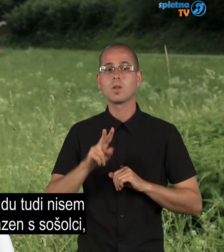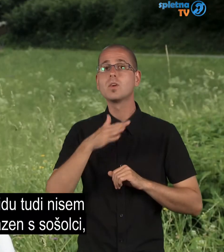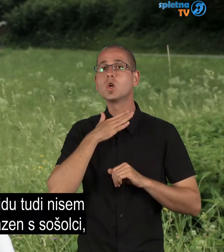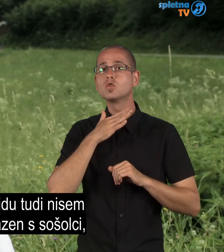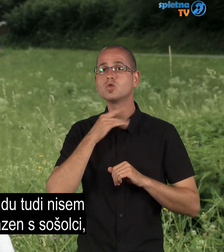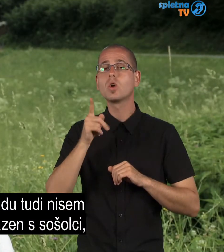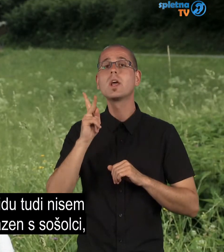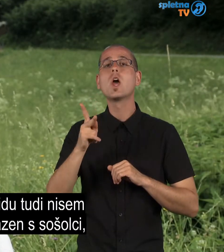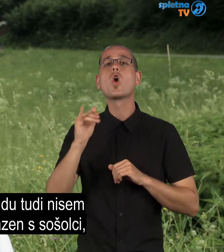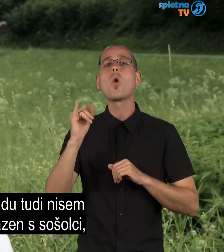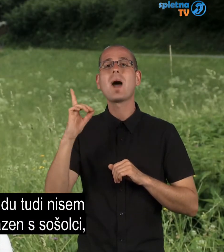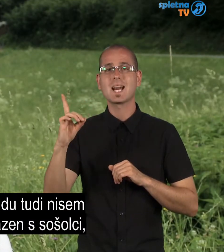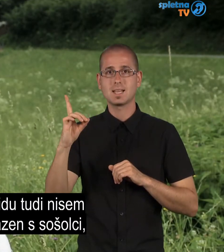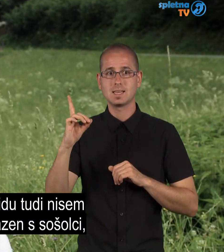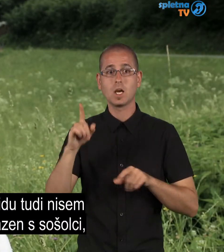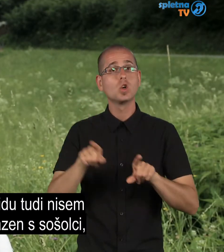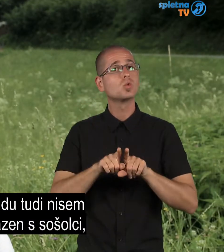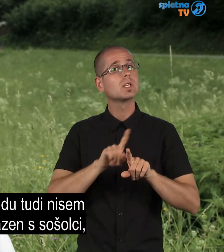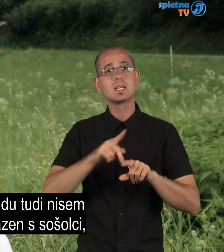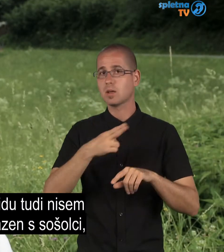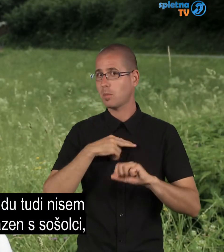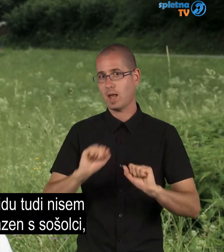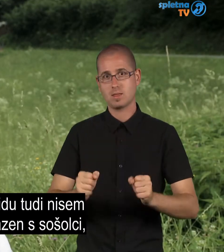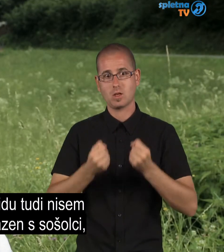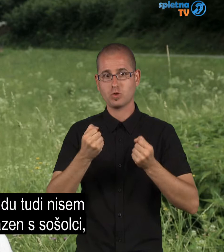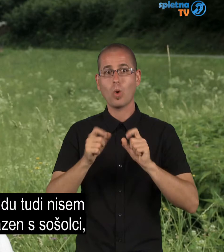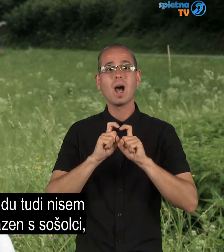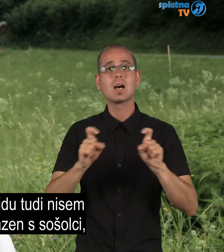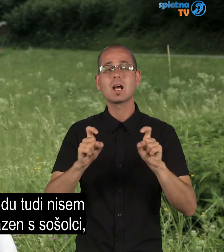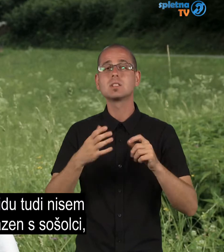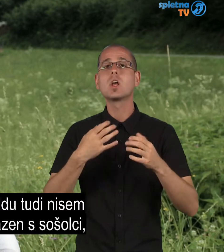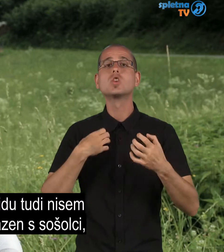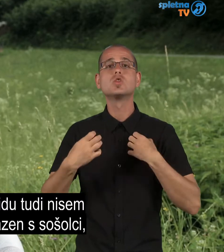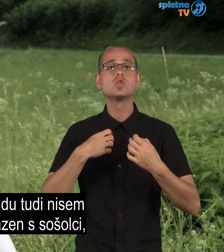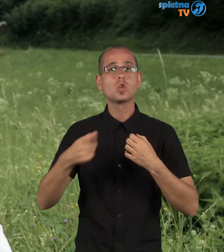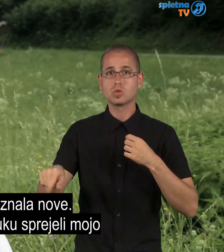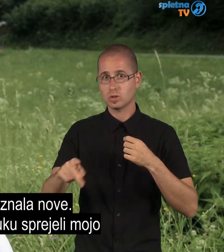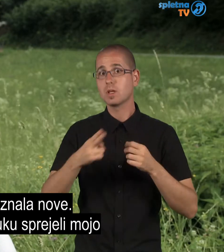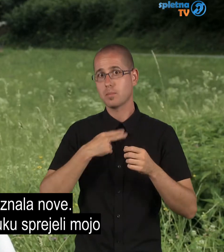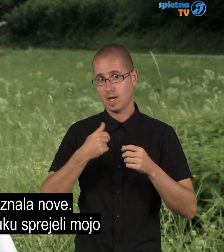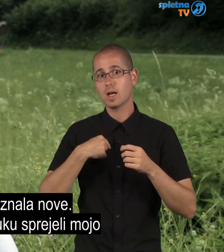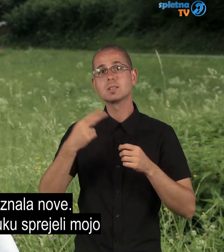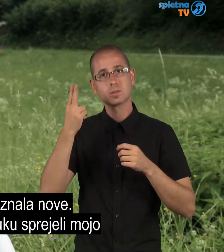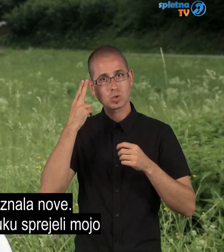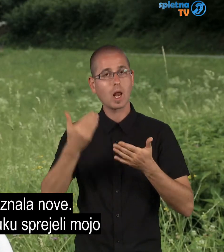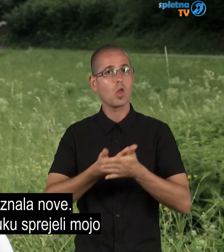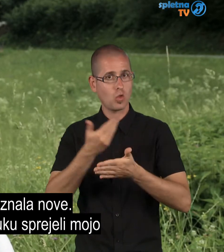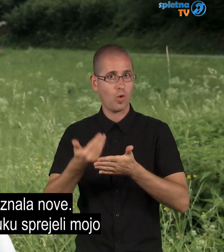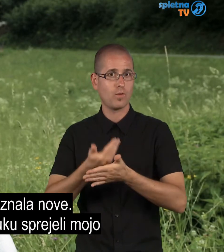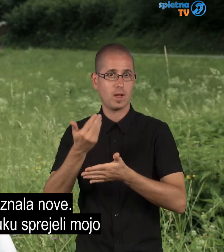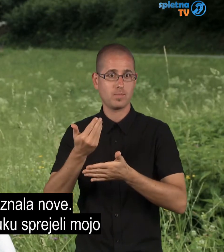V šoli v Kobaridu tudi nisem imela težav, razen sošolci sem imela, ker sem poznala